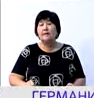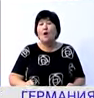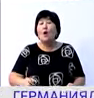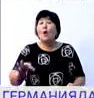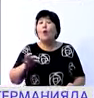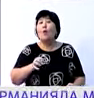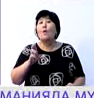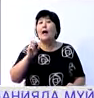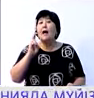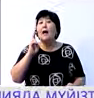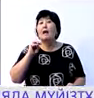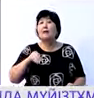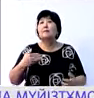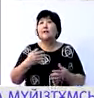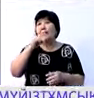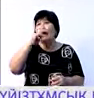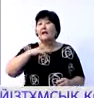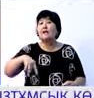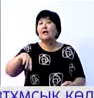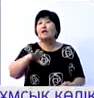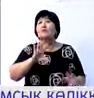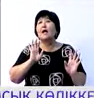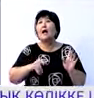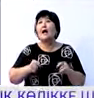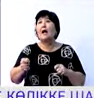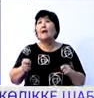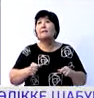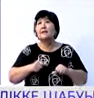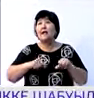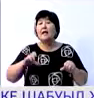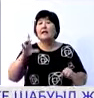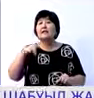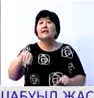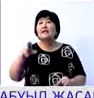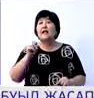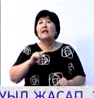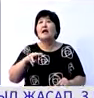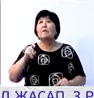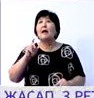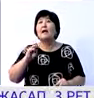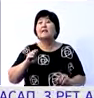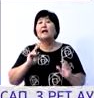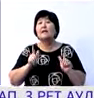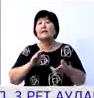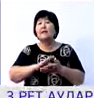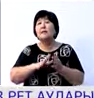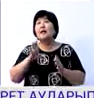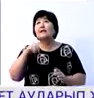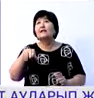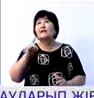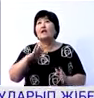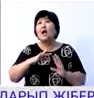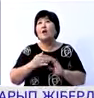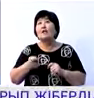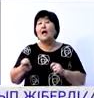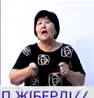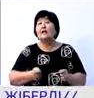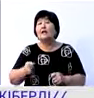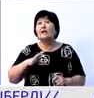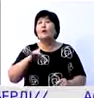Облыс әкімінің өкімімен және Қазақстан Республикасы президент әкімшілігімен Сырдария аудандық мәслихатының келісімдері бойынша Сырдария ауданының әкімі